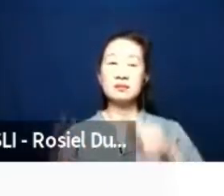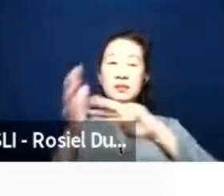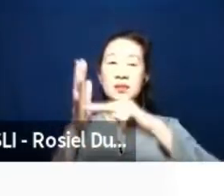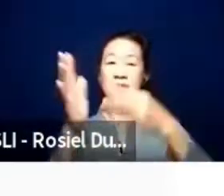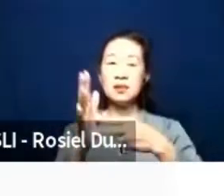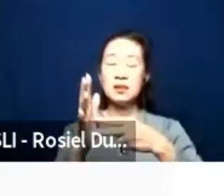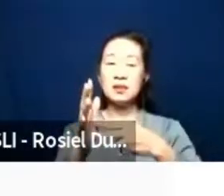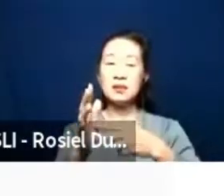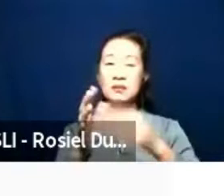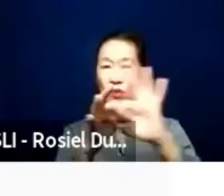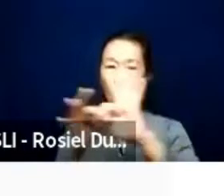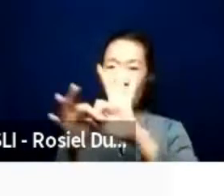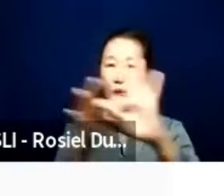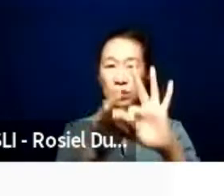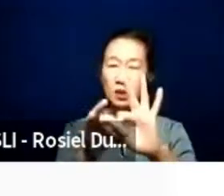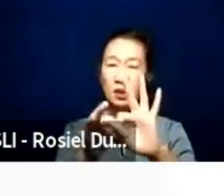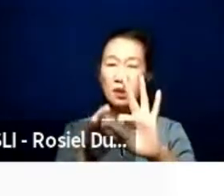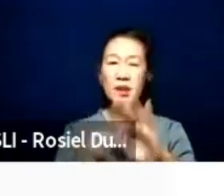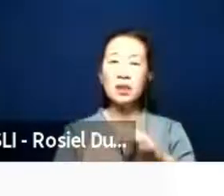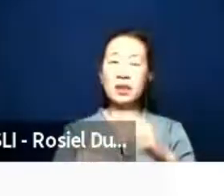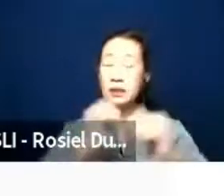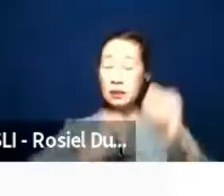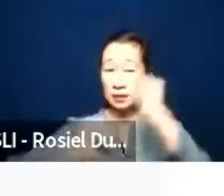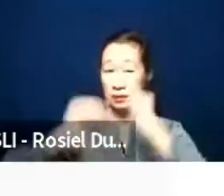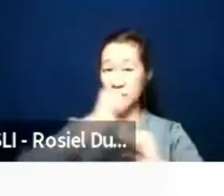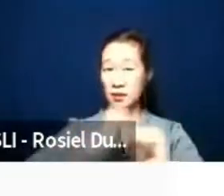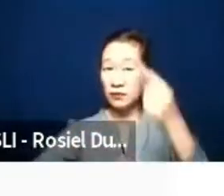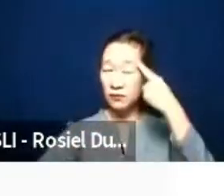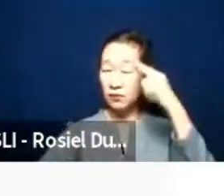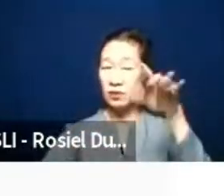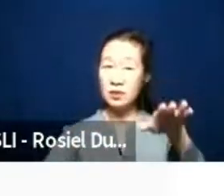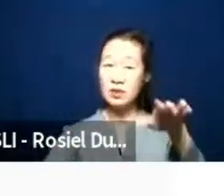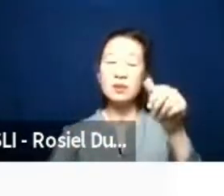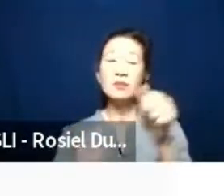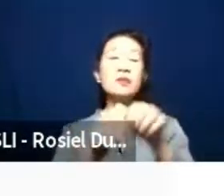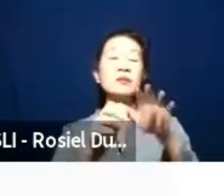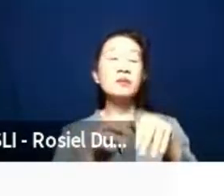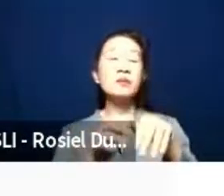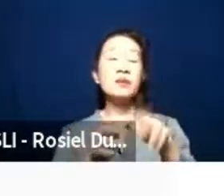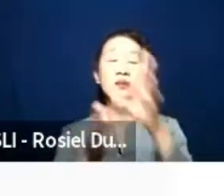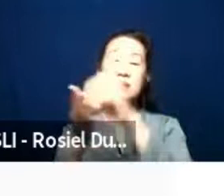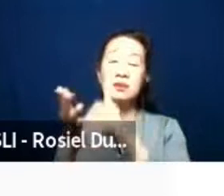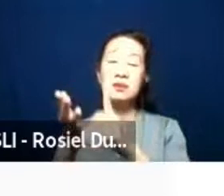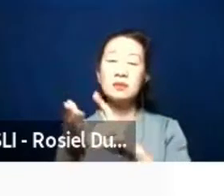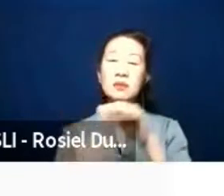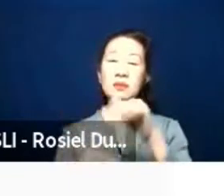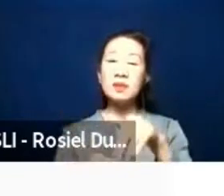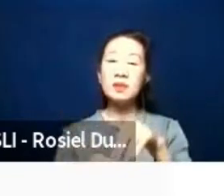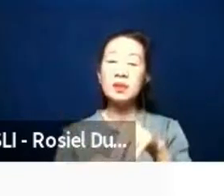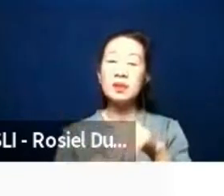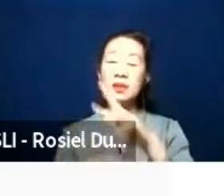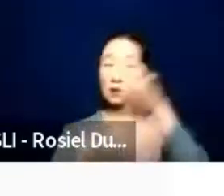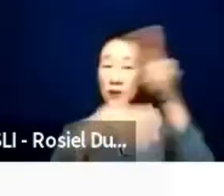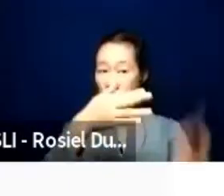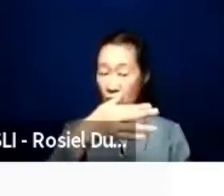a coordinated set of activities for a child with a disability designed to be within a